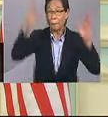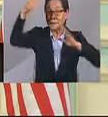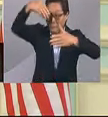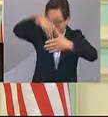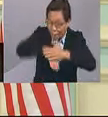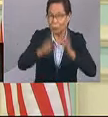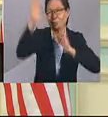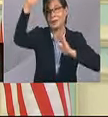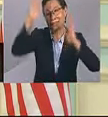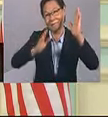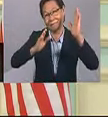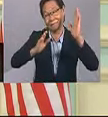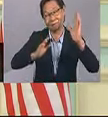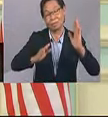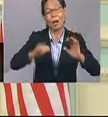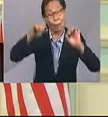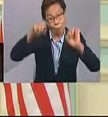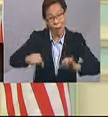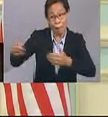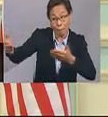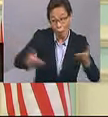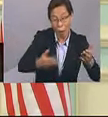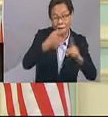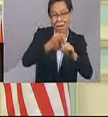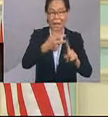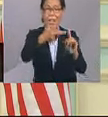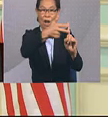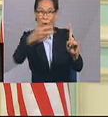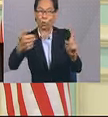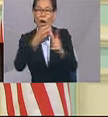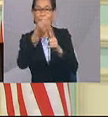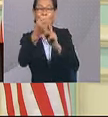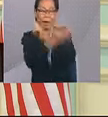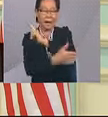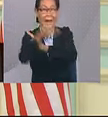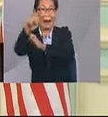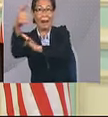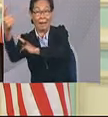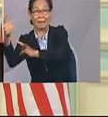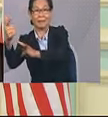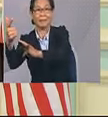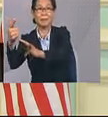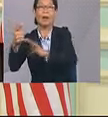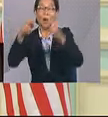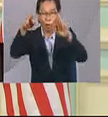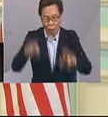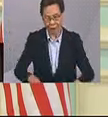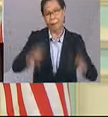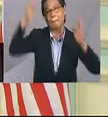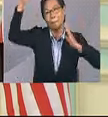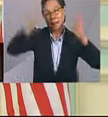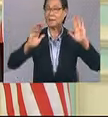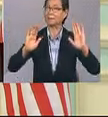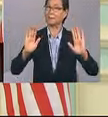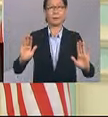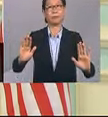masuk ke negara kita. Yang boleh mereka bawa daripada Indonesia ke daripada mana-mana negara sekalipun adalah warga negara